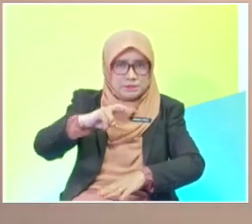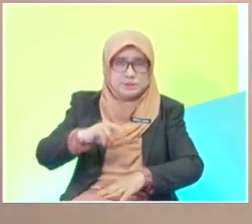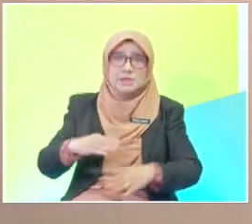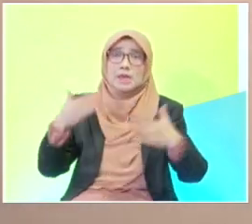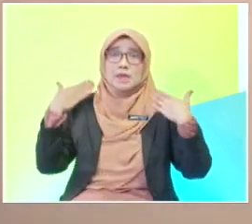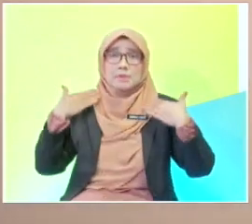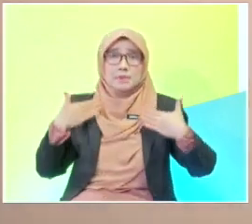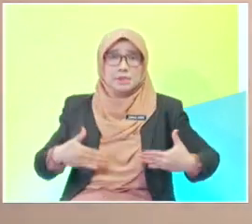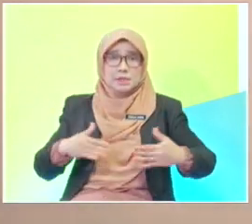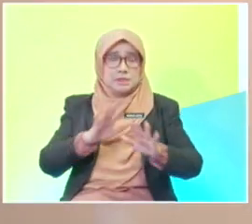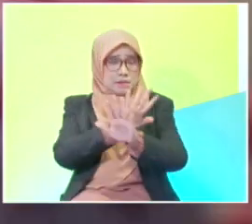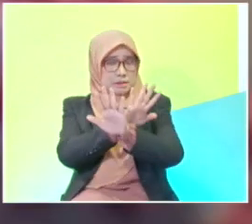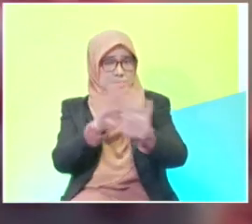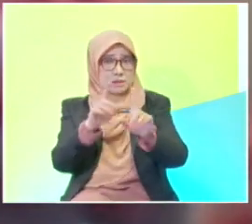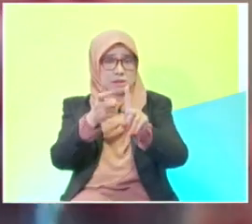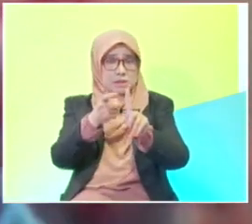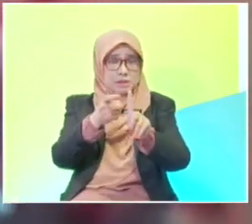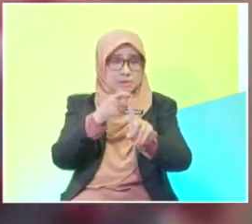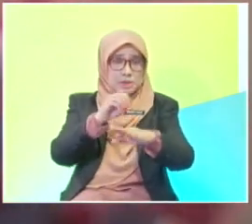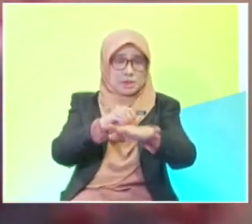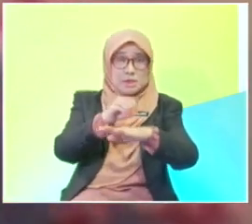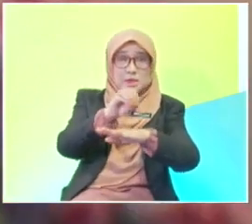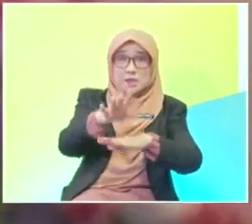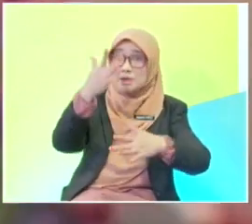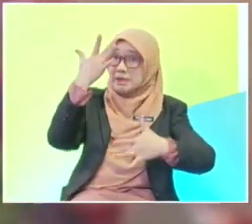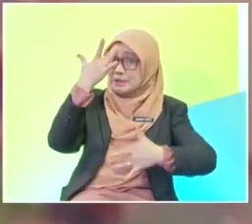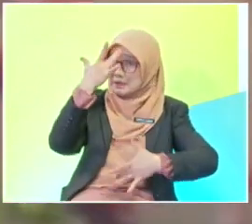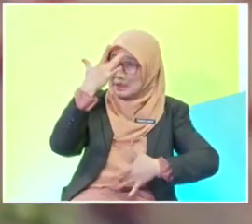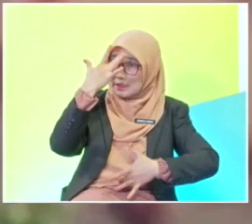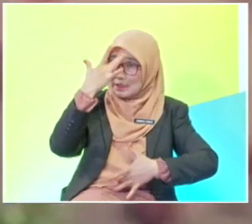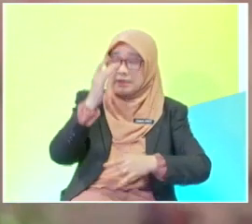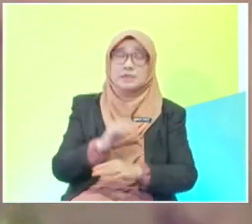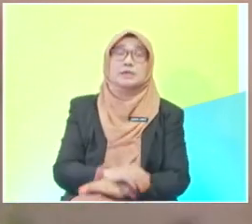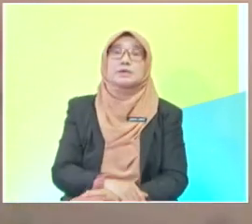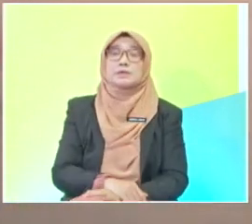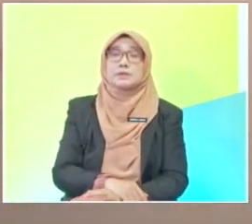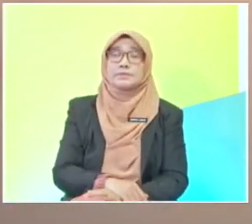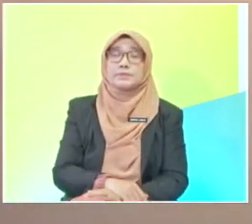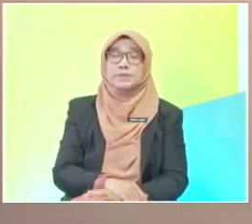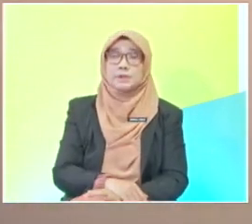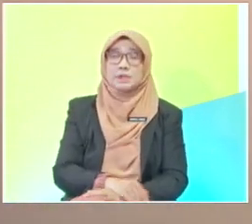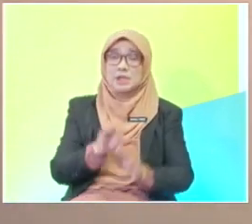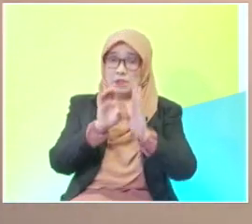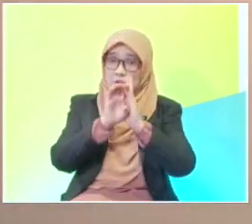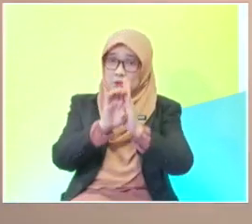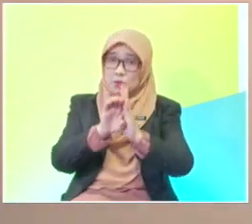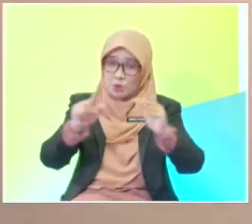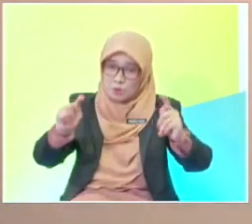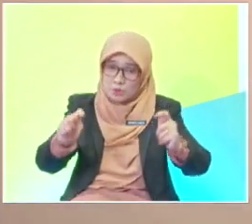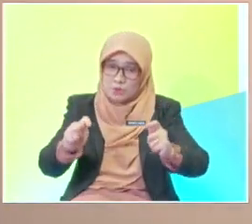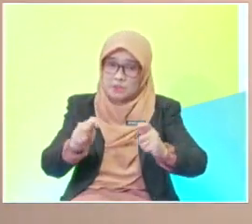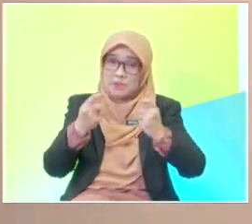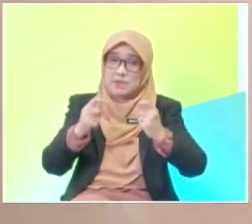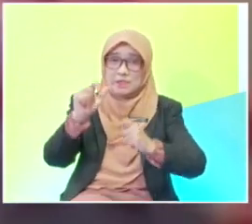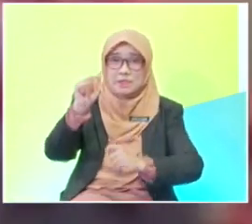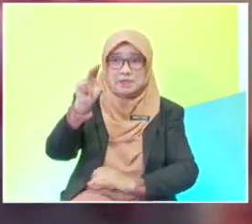kita terhindar daripada dijangkiti penyakit tersebut. Dan jadi begitulah tindakan antibodi terhadap patogen yang masuk ke dalam badan